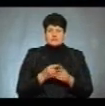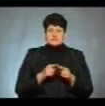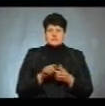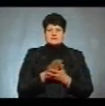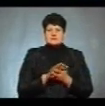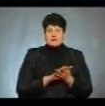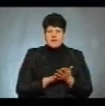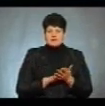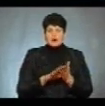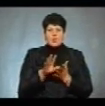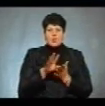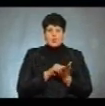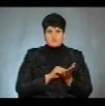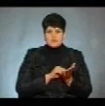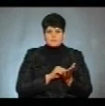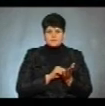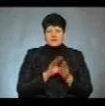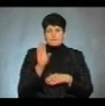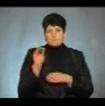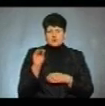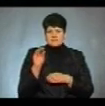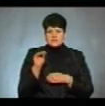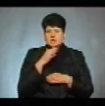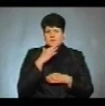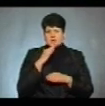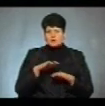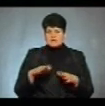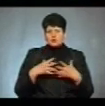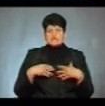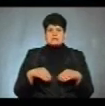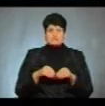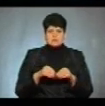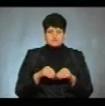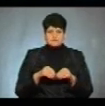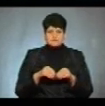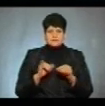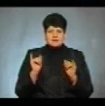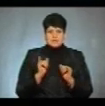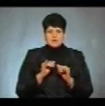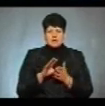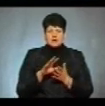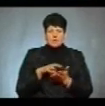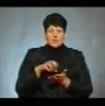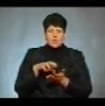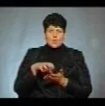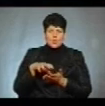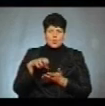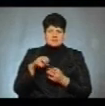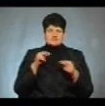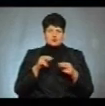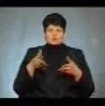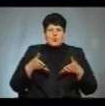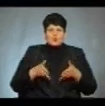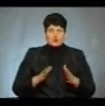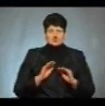заява, копія посвідчення багатодітної сім'ї і копії свідоцтв про